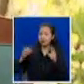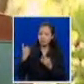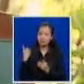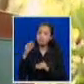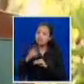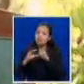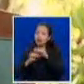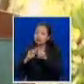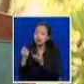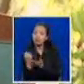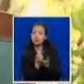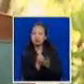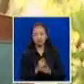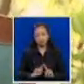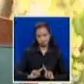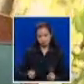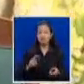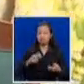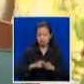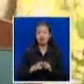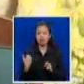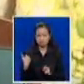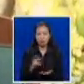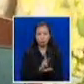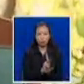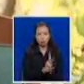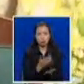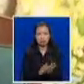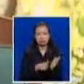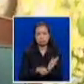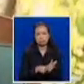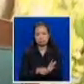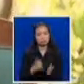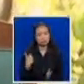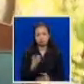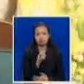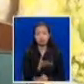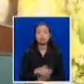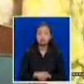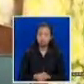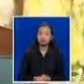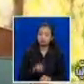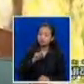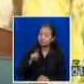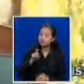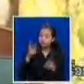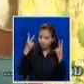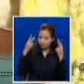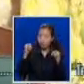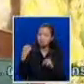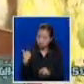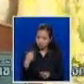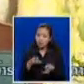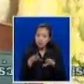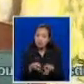นะคะแต่ก็ยังมีปัญหาในเรื่องหนี้สินอยู่ตรงนี้ก็ขอเรียนถามท่านนายกนะค่ะว่าท่านมีแนวทางในการแก้